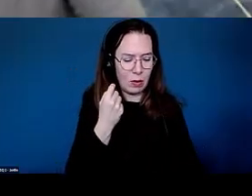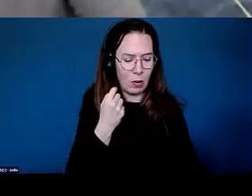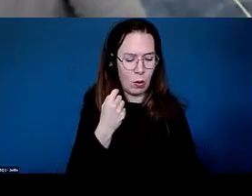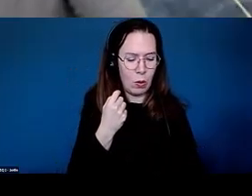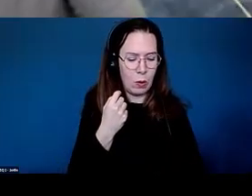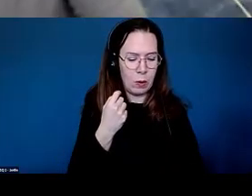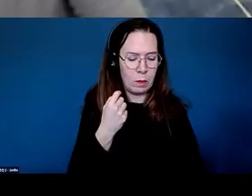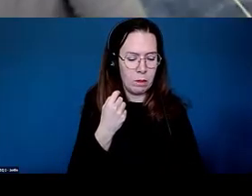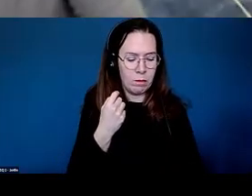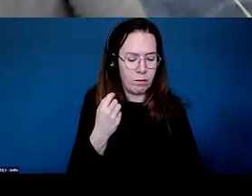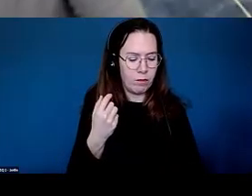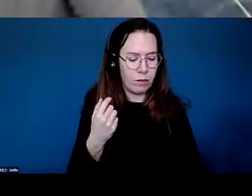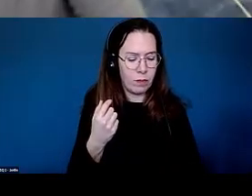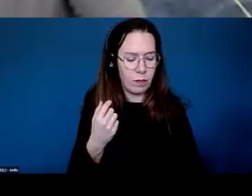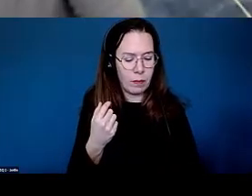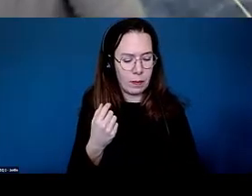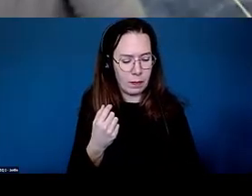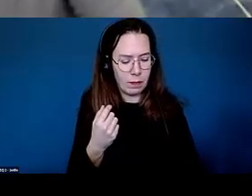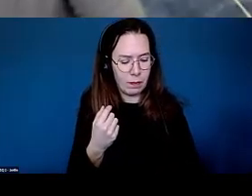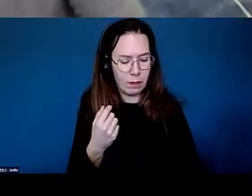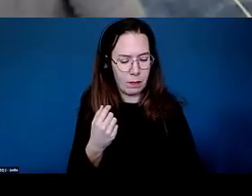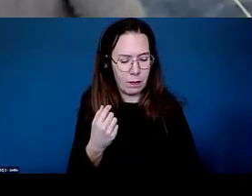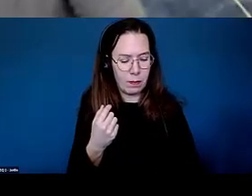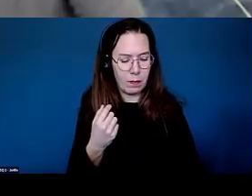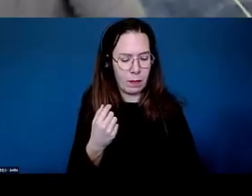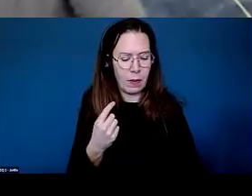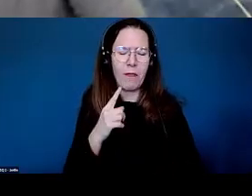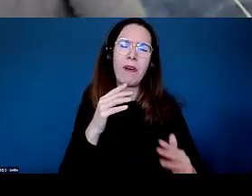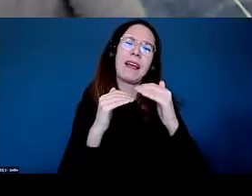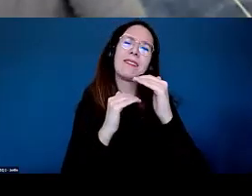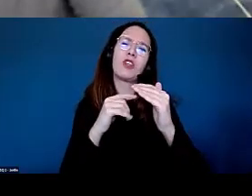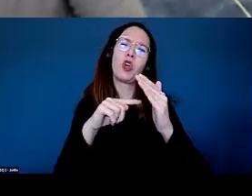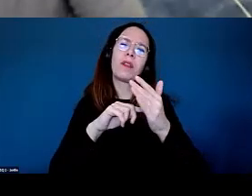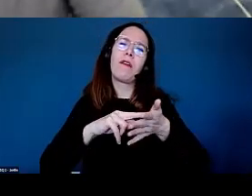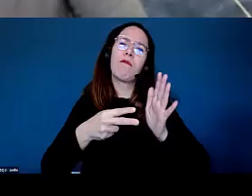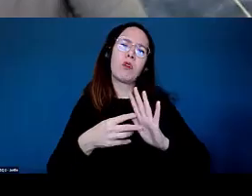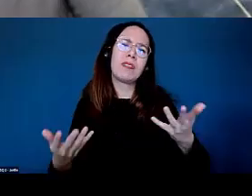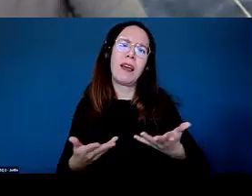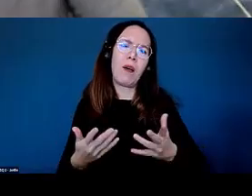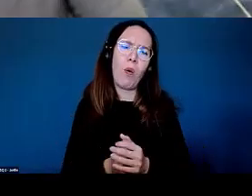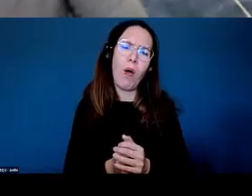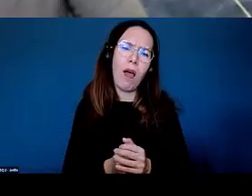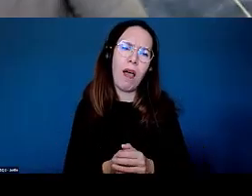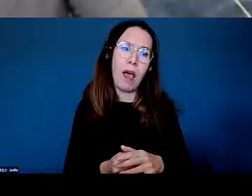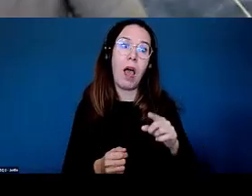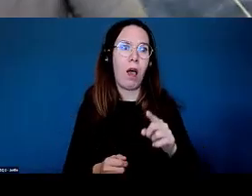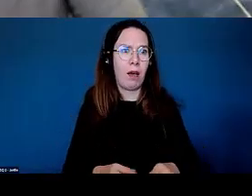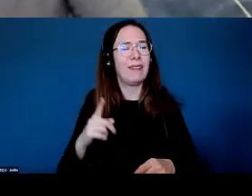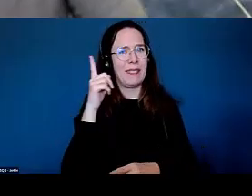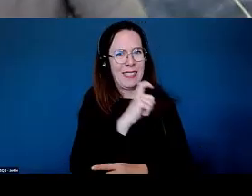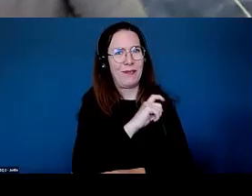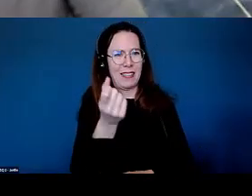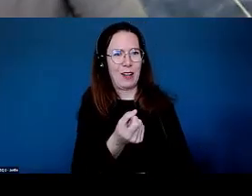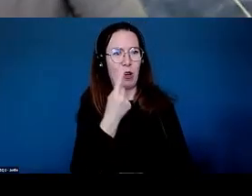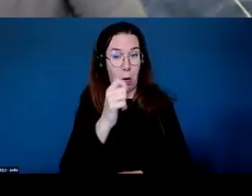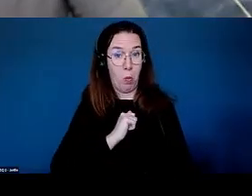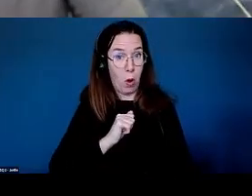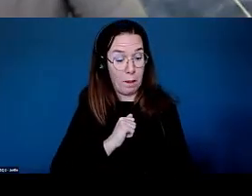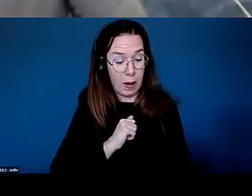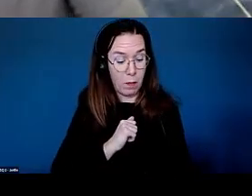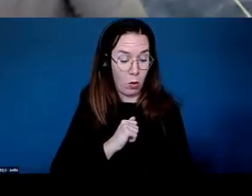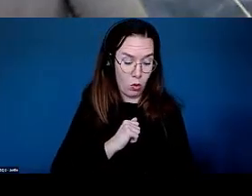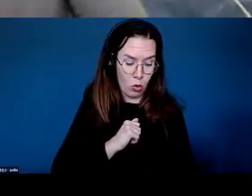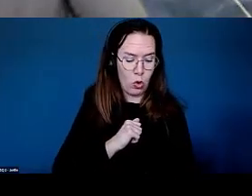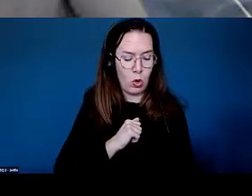question, en fait, qu'est-ce que veut dire la sécurité réellement? Et ça, c'est quelque chose qui est difficile à saisir.